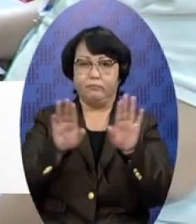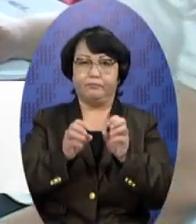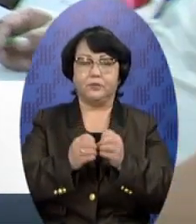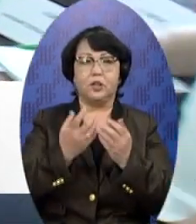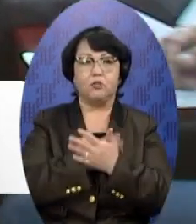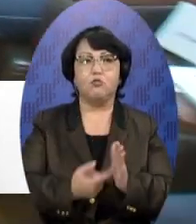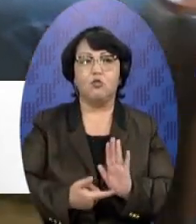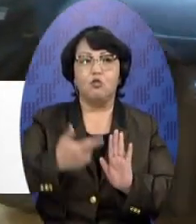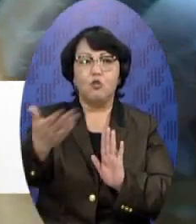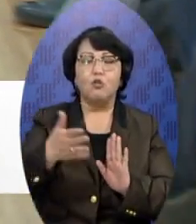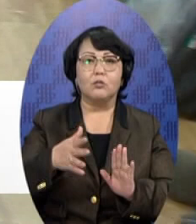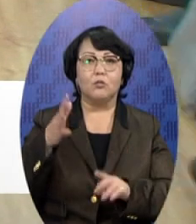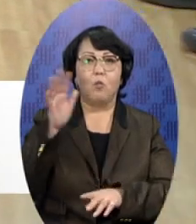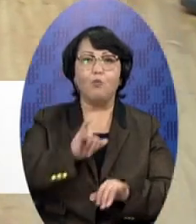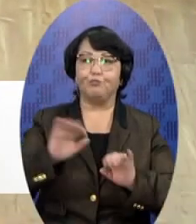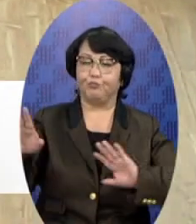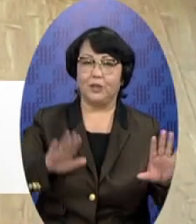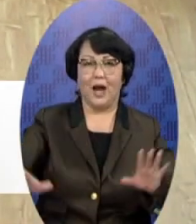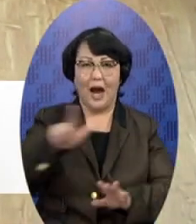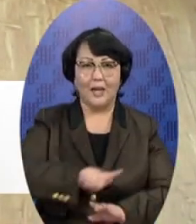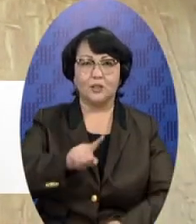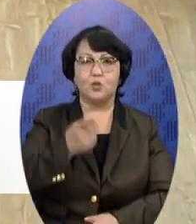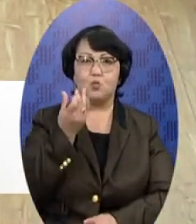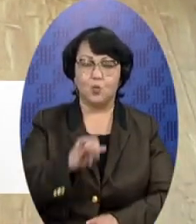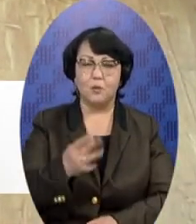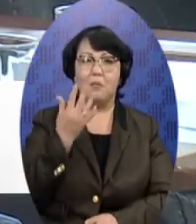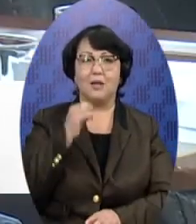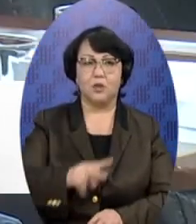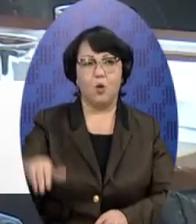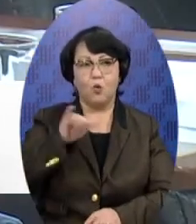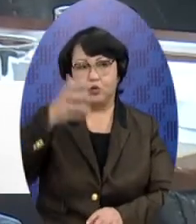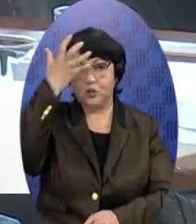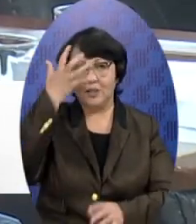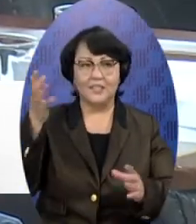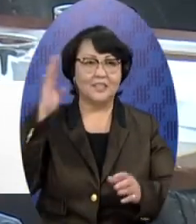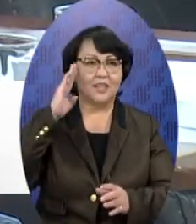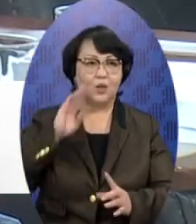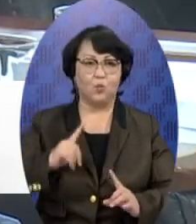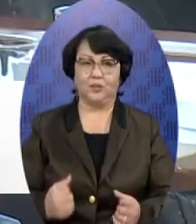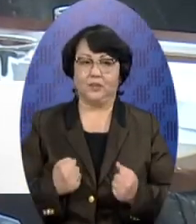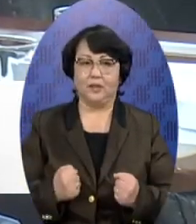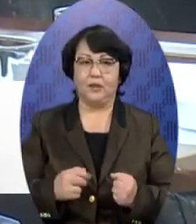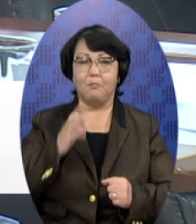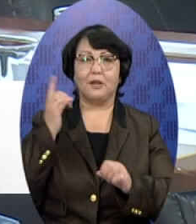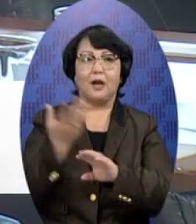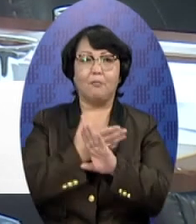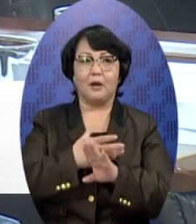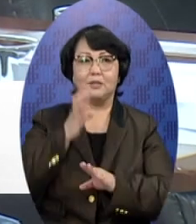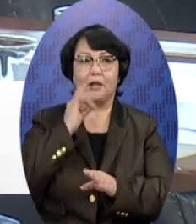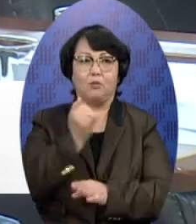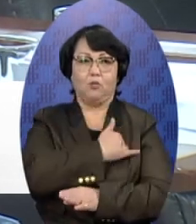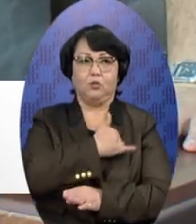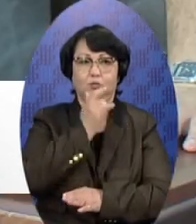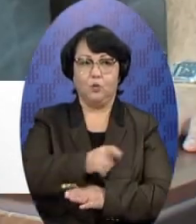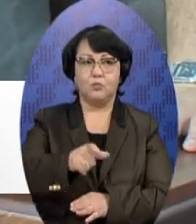Тус бүтээлд улс орнуудын тухайн үеийн геополитик, улс төр, тактик, цэргийн хүчин чадал, батлан хамгаалах салбарын удирдгчид болон